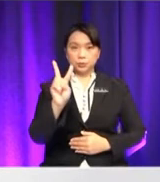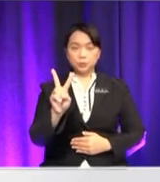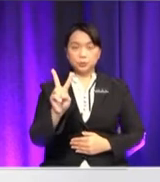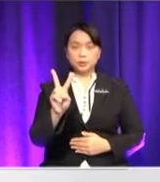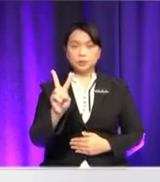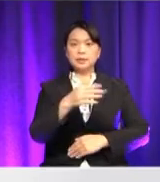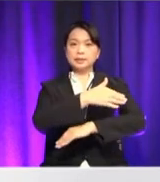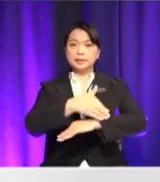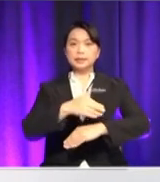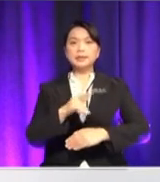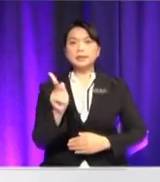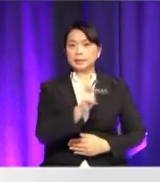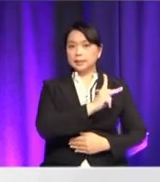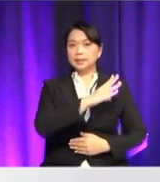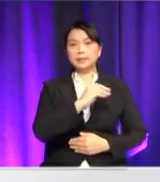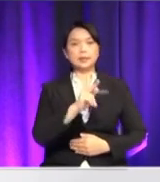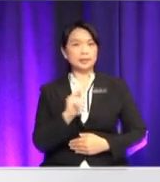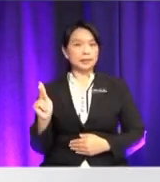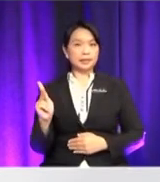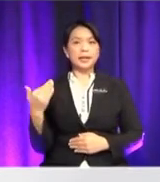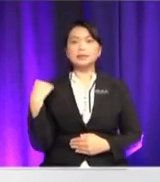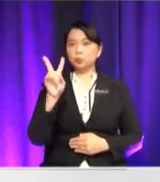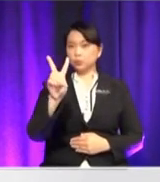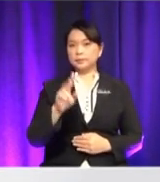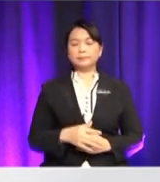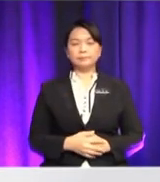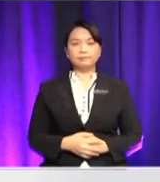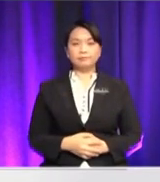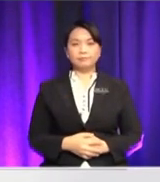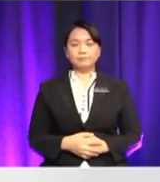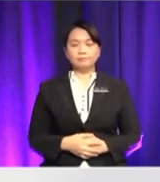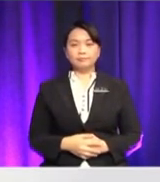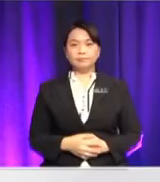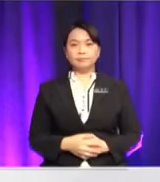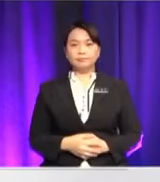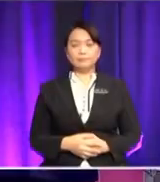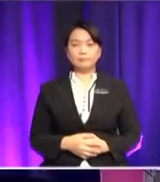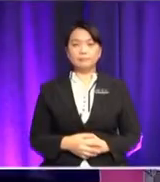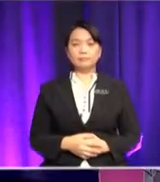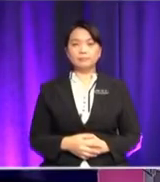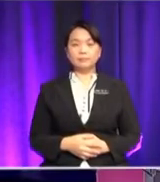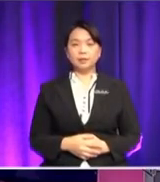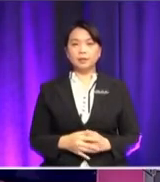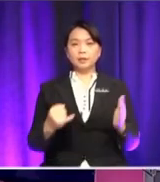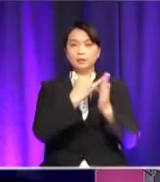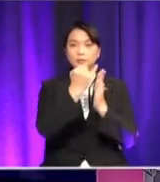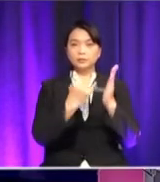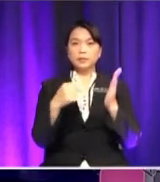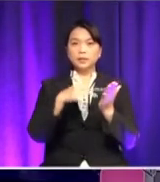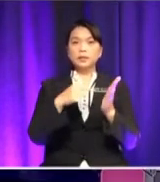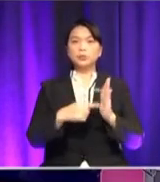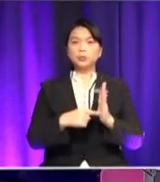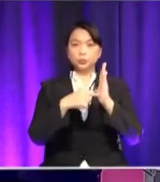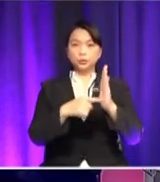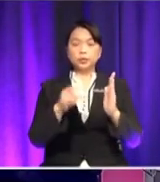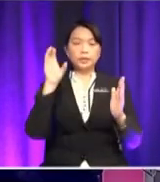di sisi kiri dan sisi kanan oke betul taniayo oke sebenarnya aloe pisang pandangan ini menunjukkan gambaran